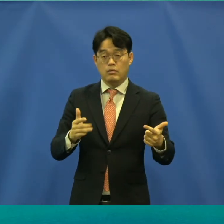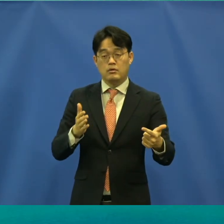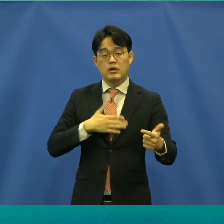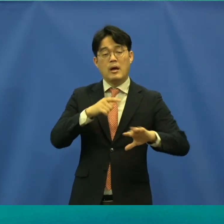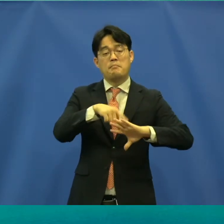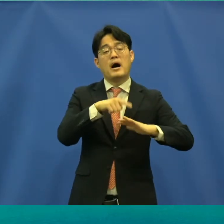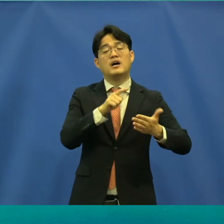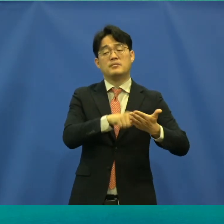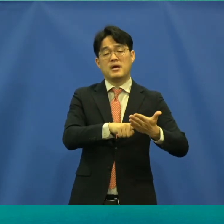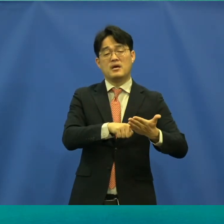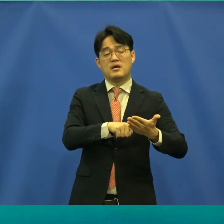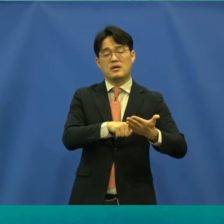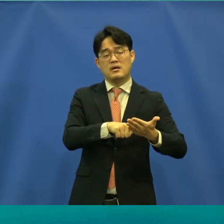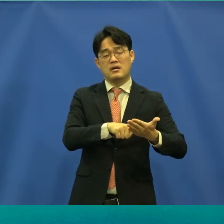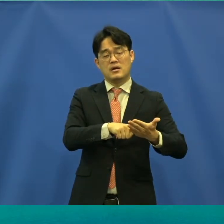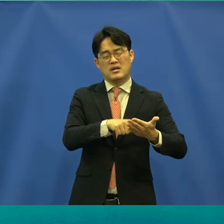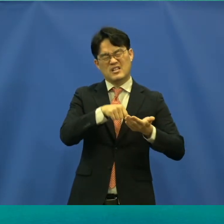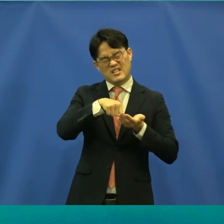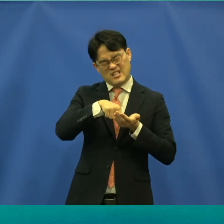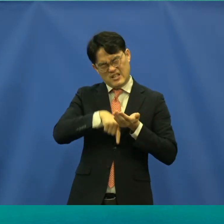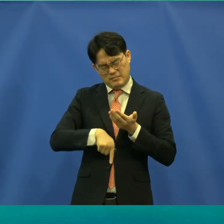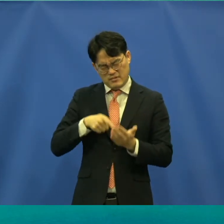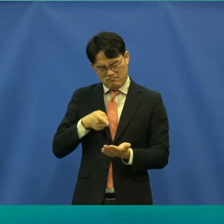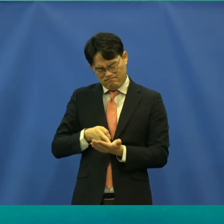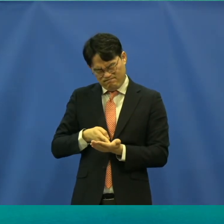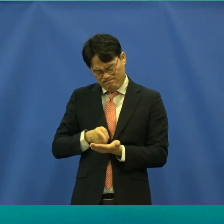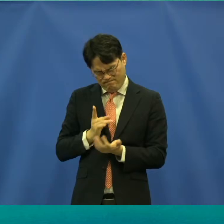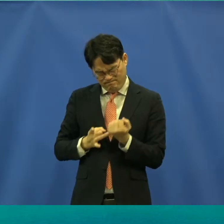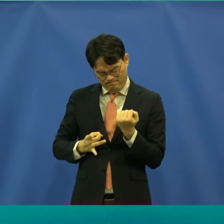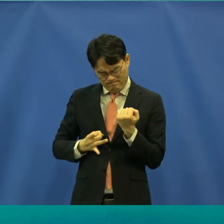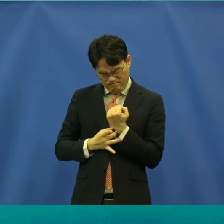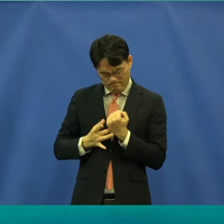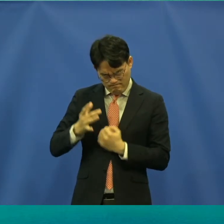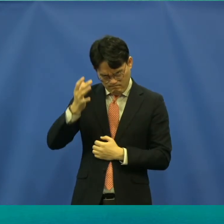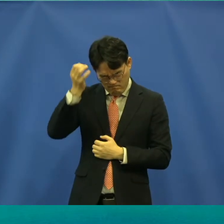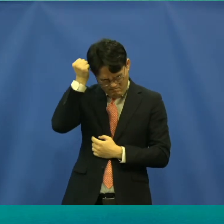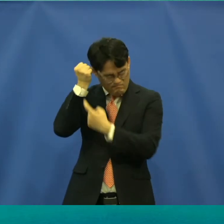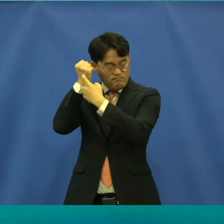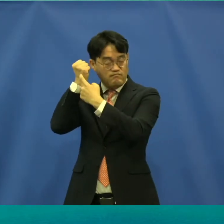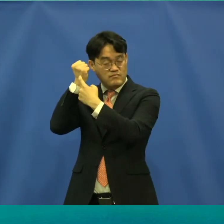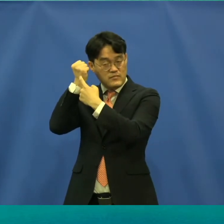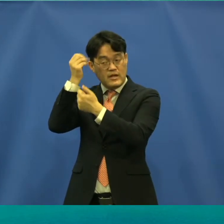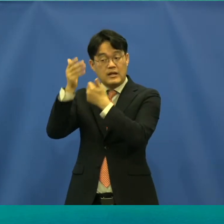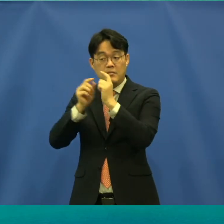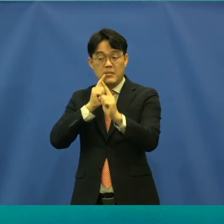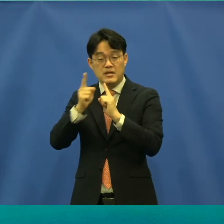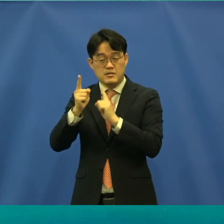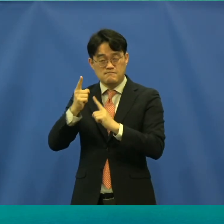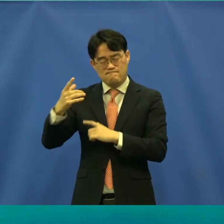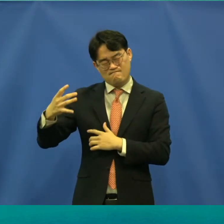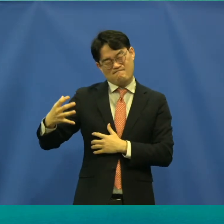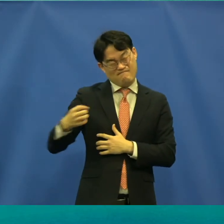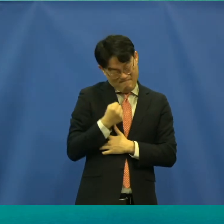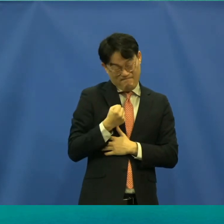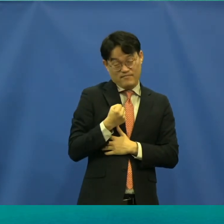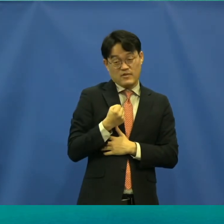한 개인에게 그 말씀이 임하는 순간 그 삶은 매우